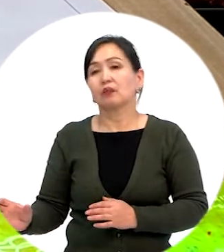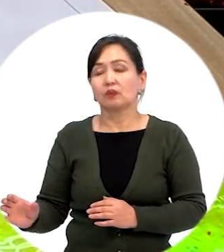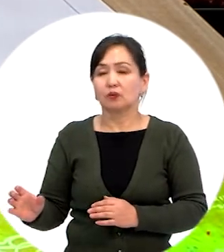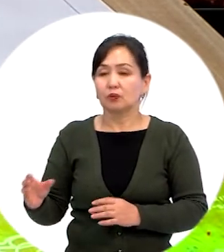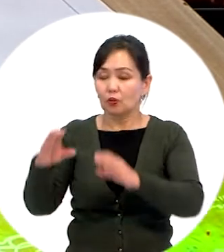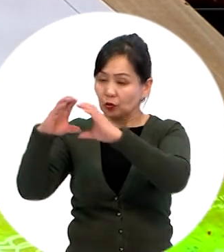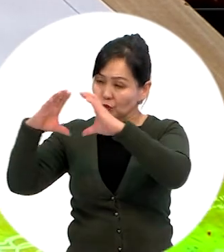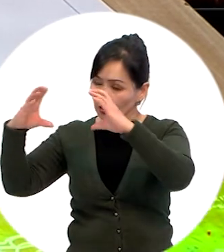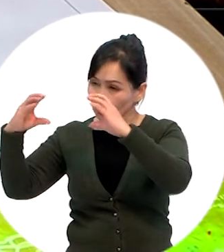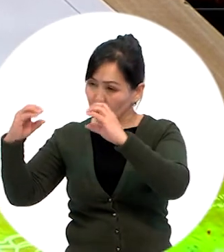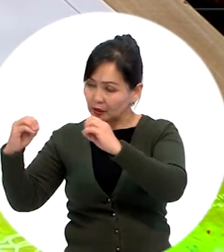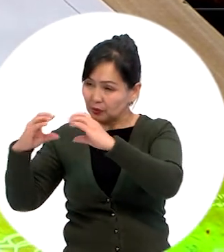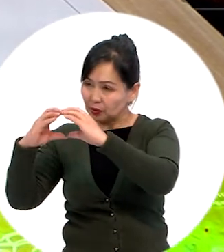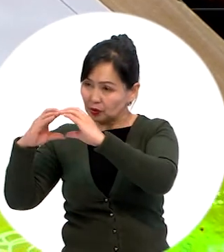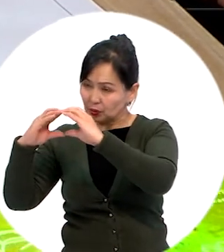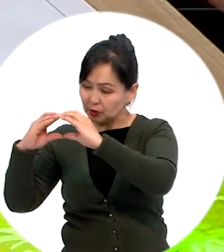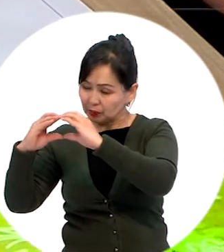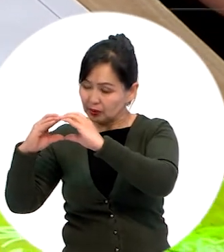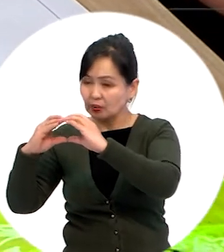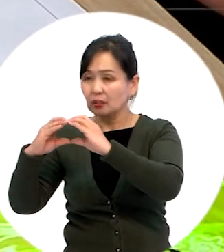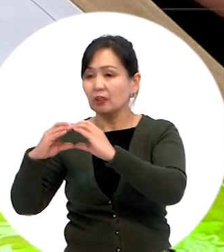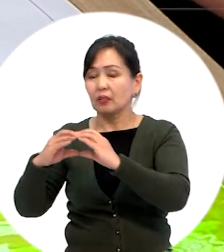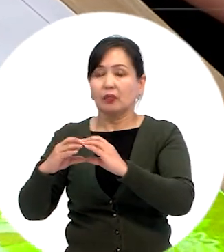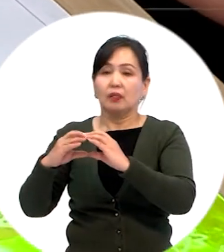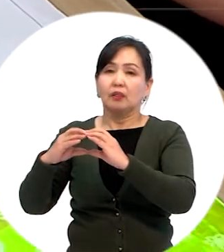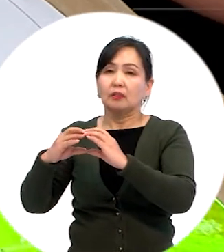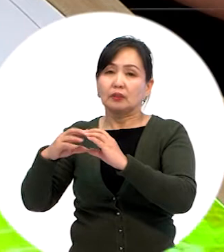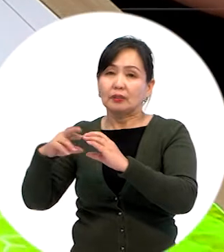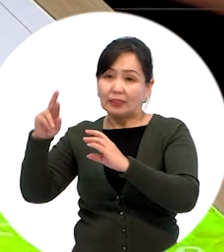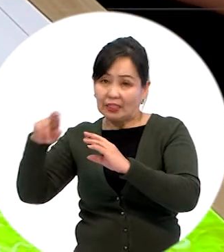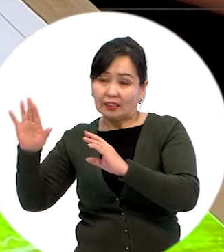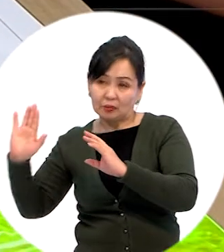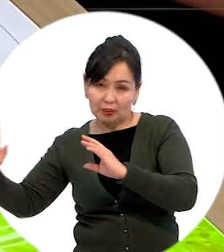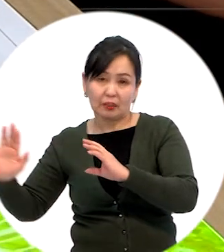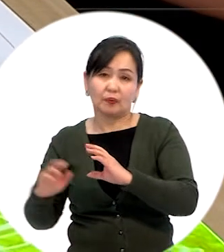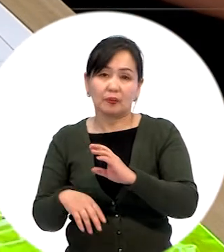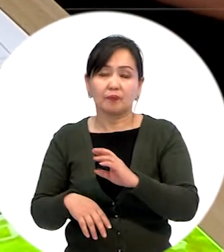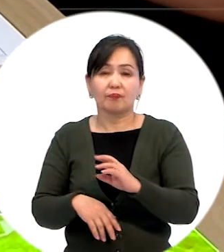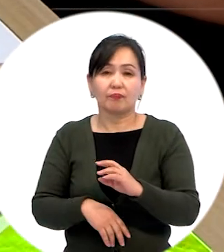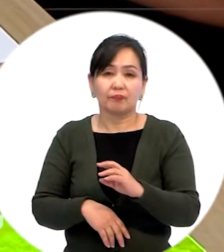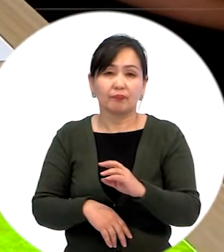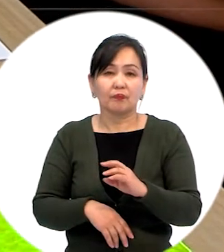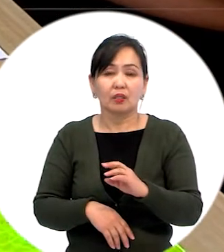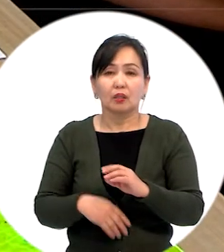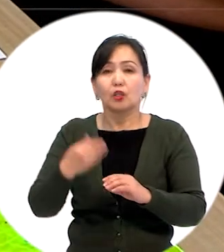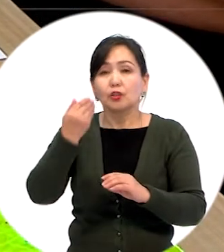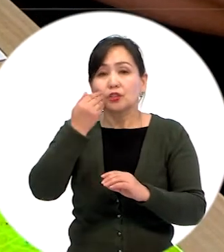эхний багнанд зөвхөн хэлбэртэй зүйлүүдээ байрлуулна.